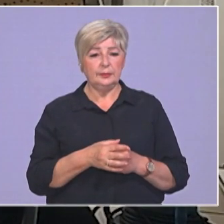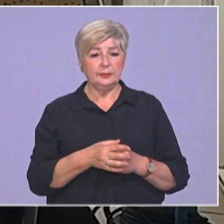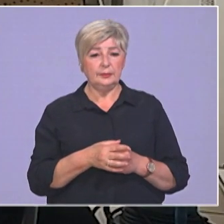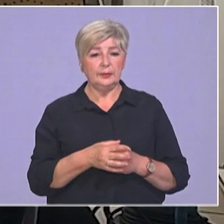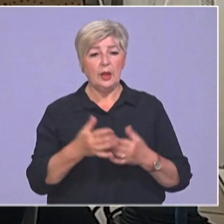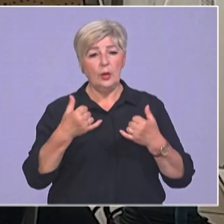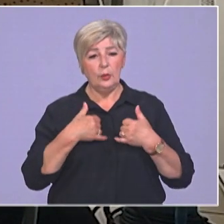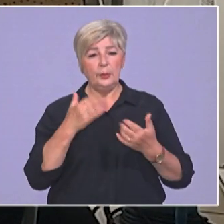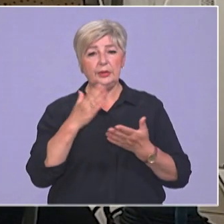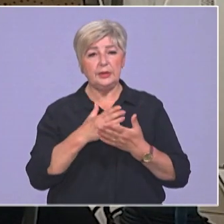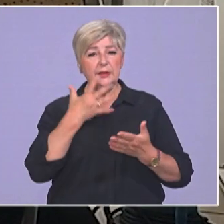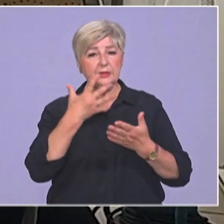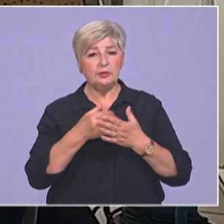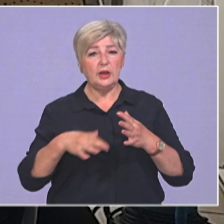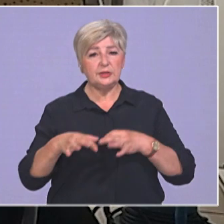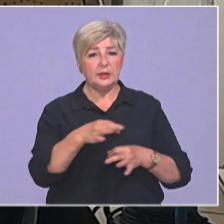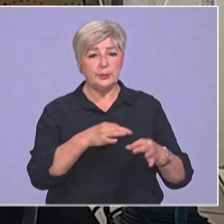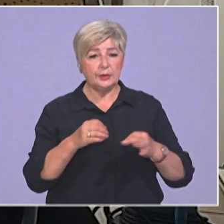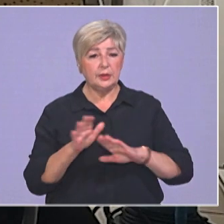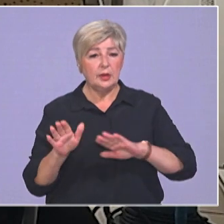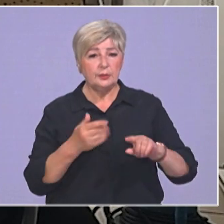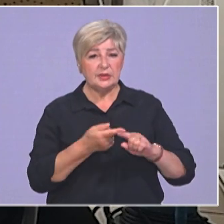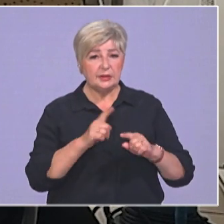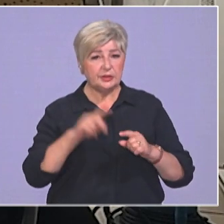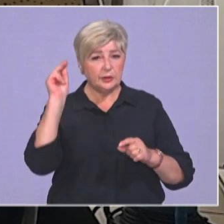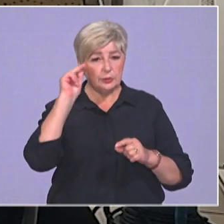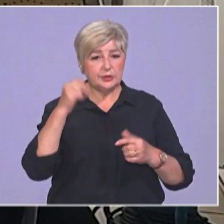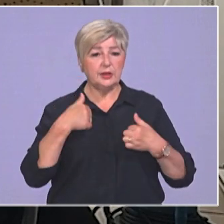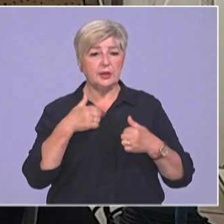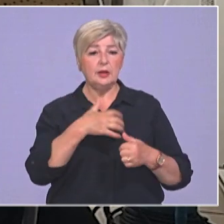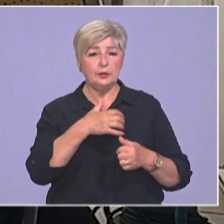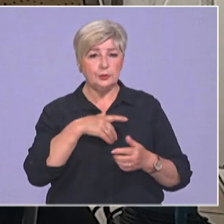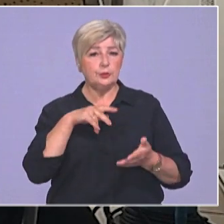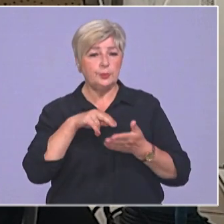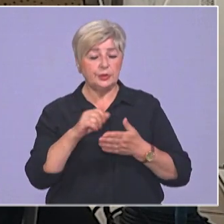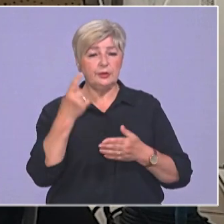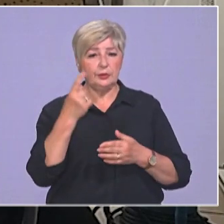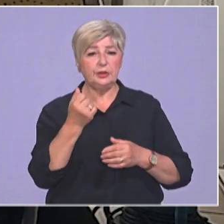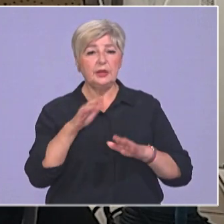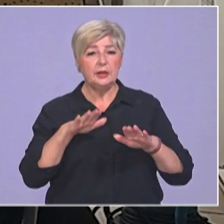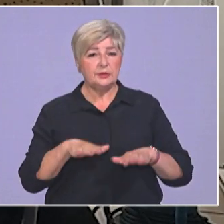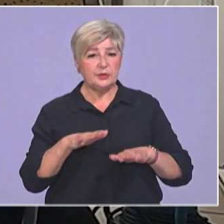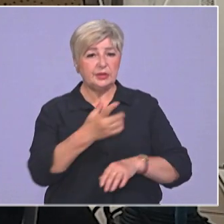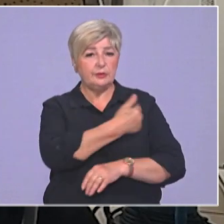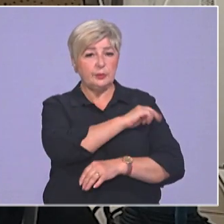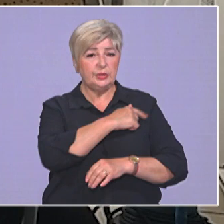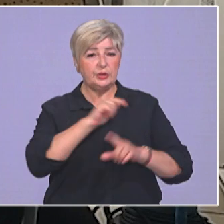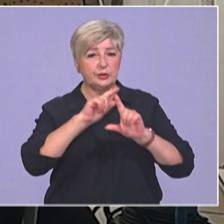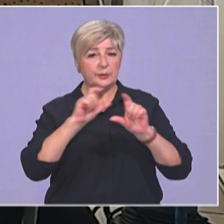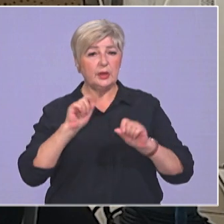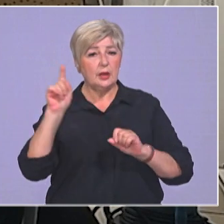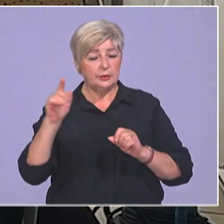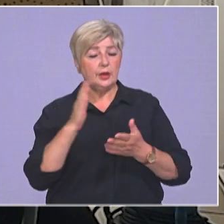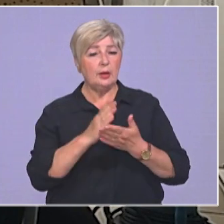У мене є власний проєкт. Після цих курсів я хотіла піти в один з місцевих медичних закладів. Там перебувають діти